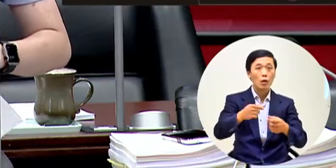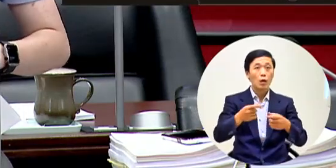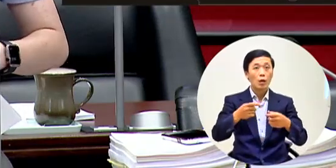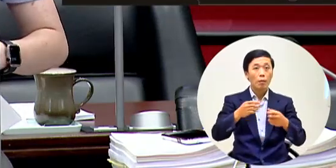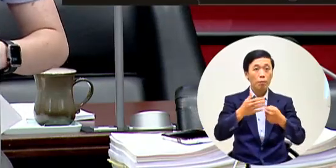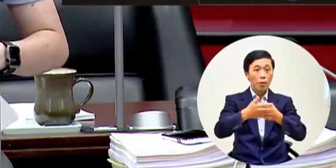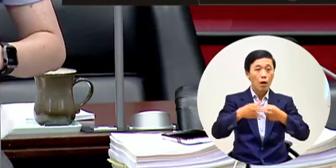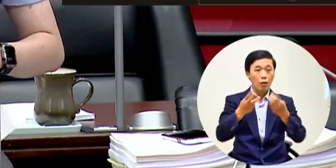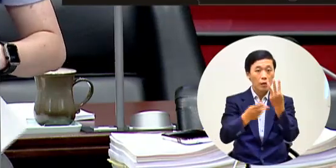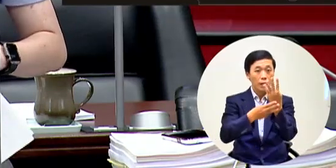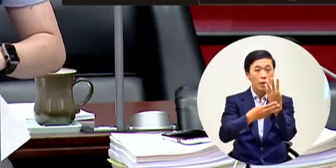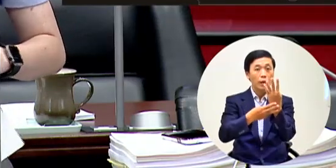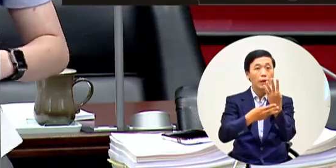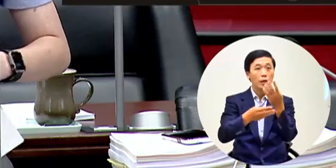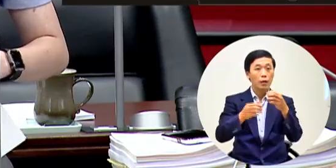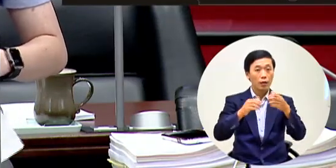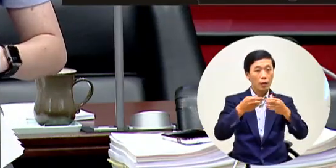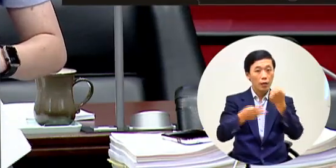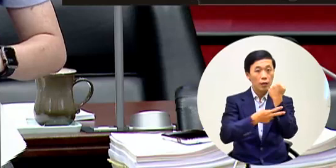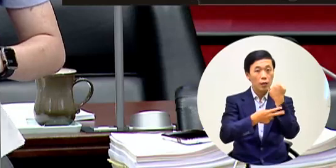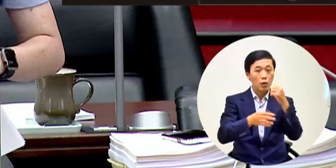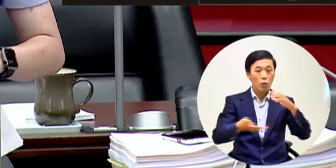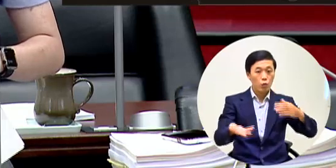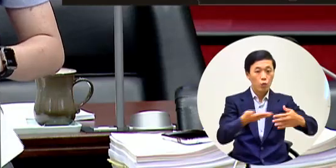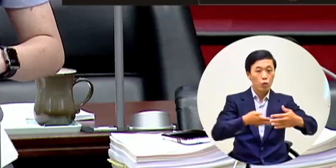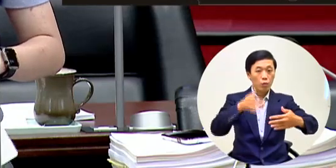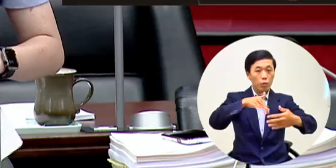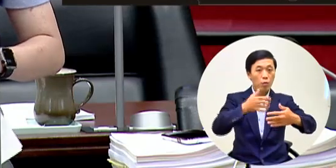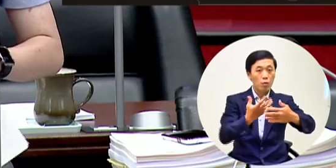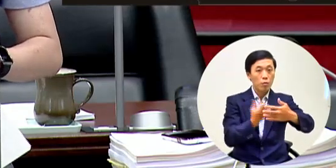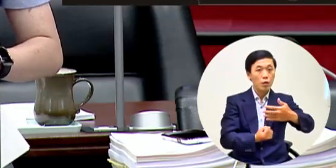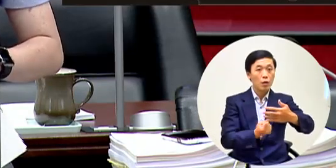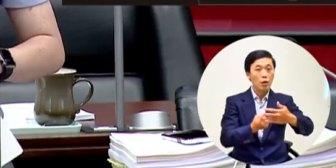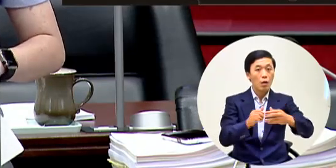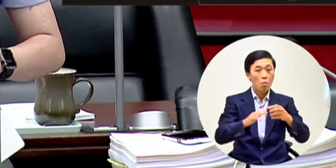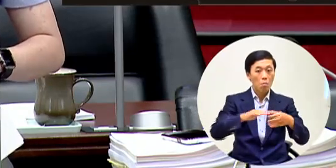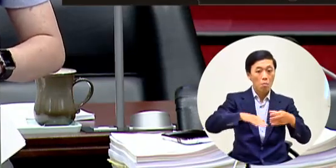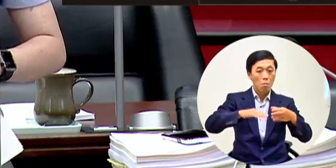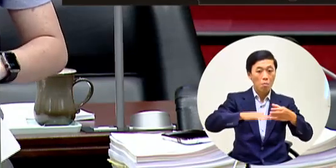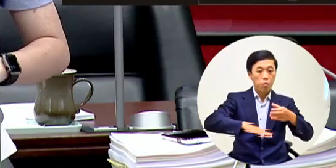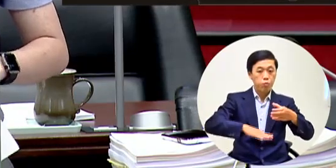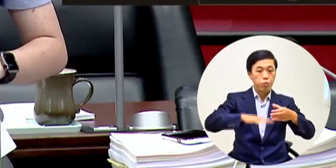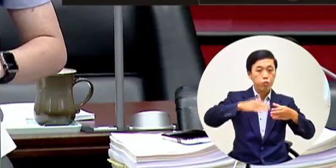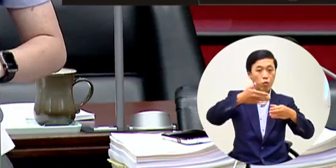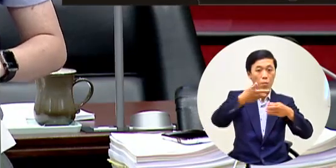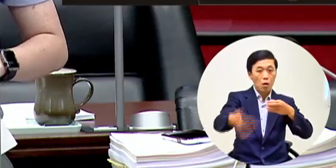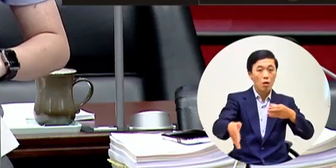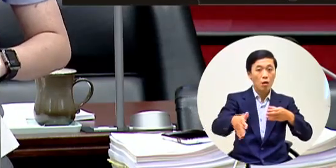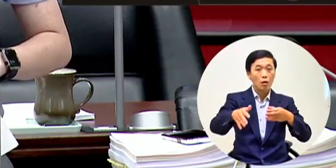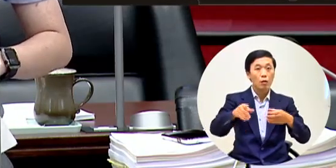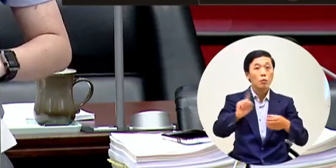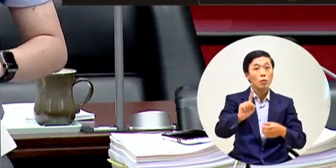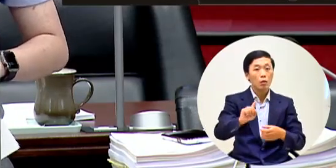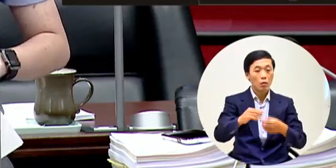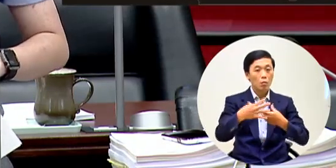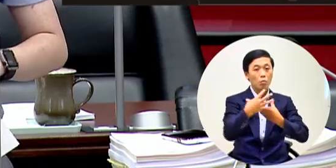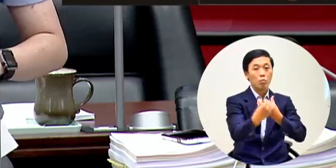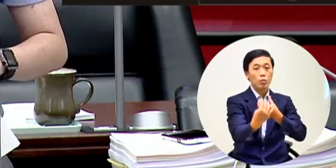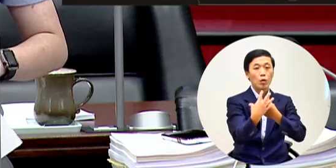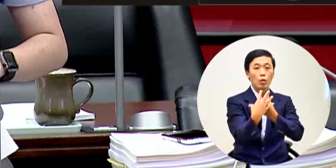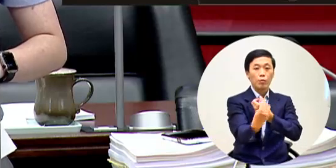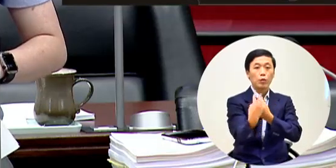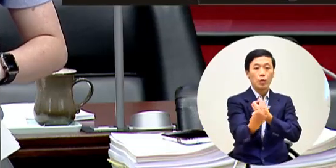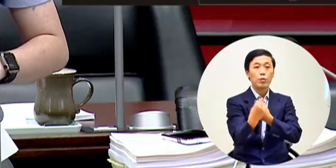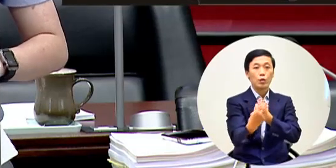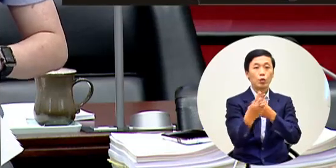来，啊，结果是因为人为的因素，一抹结果伊无甲水甲抽去保卫。那我希望